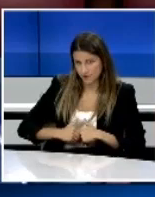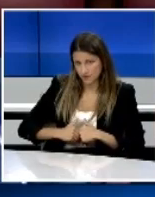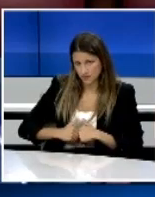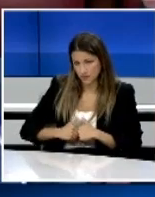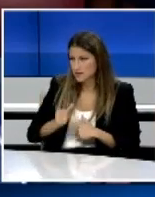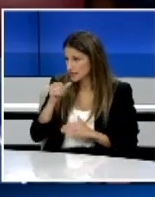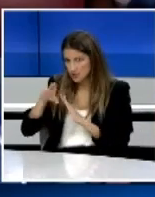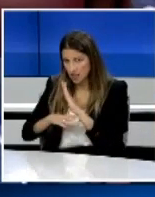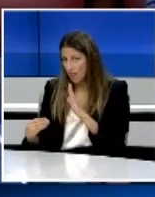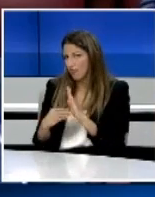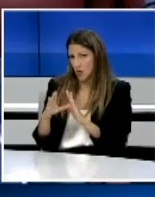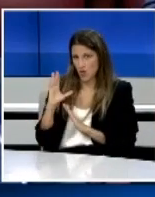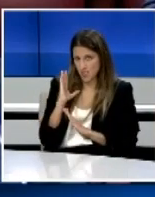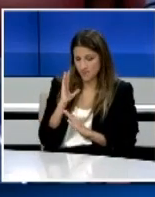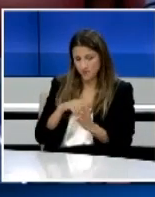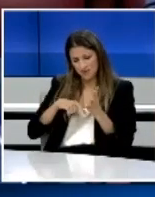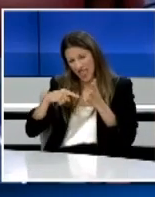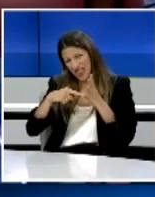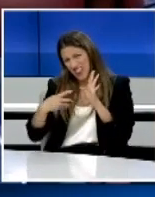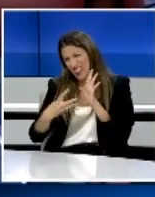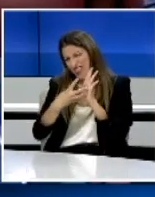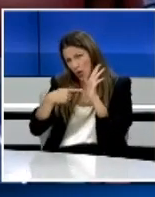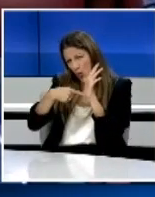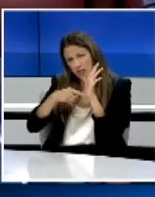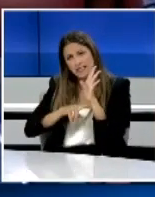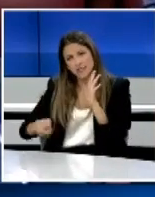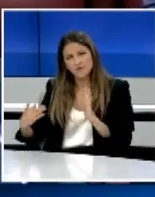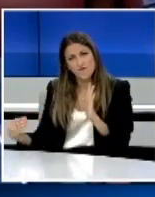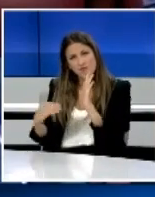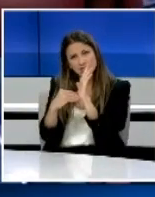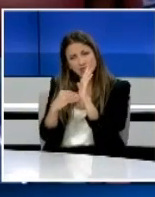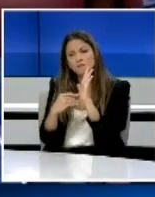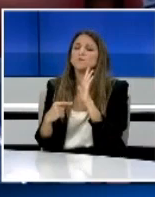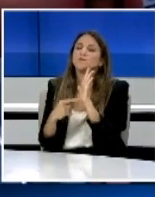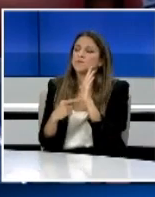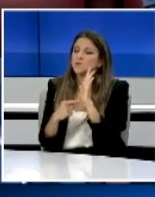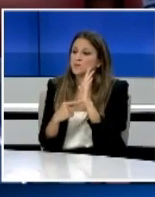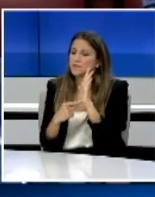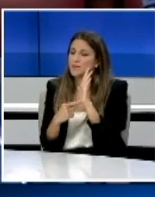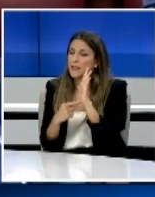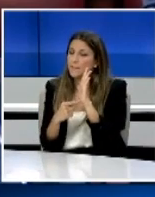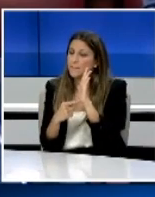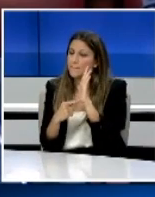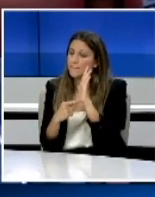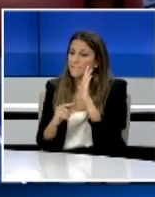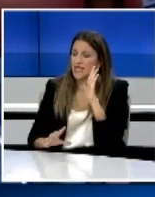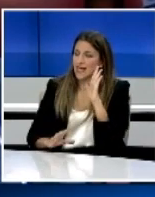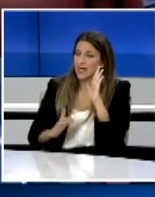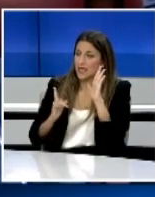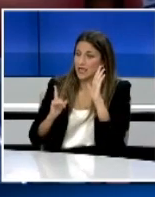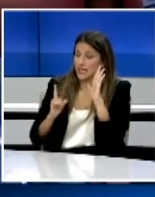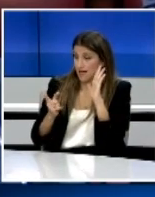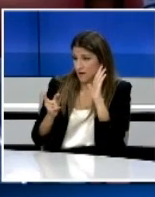Σύνταγμα, καθώς και η άρνηση να υπακούσουν